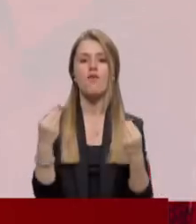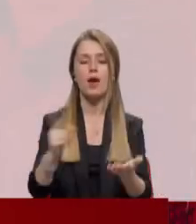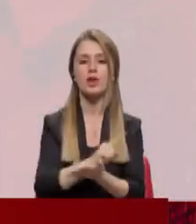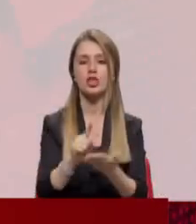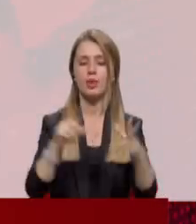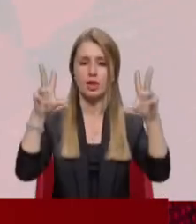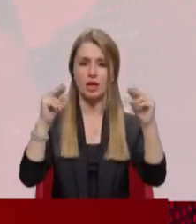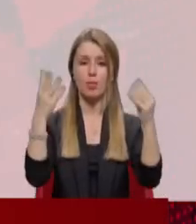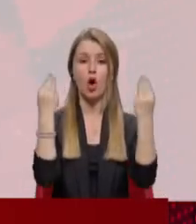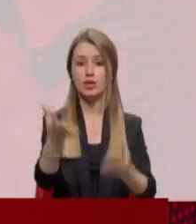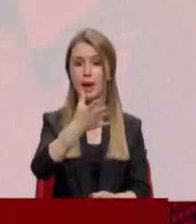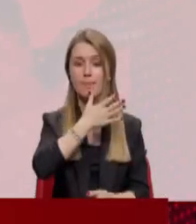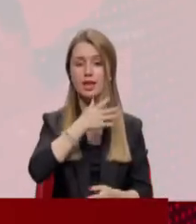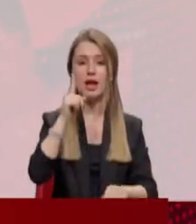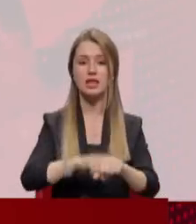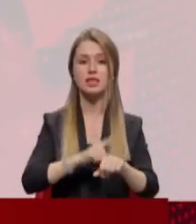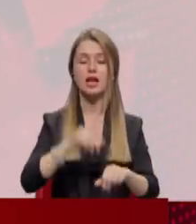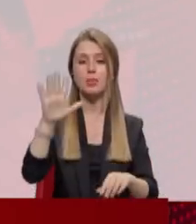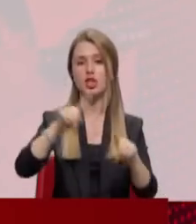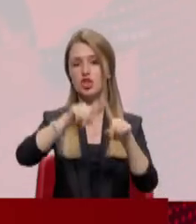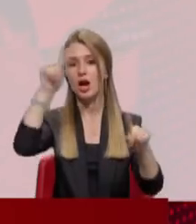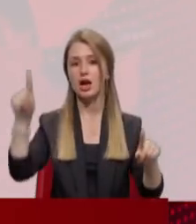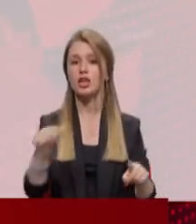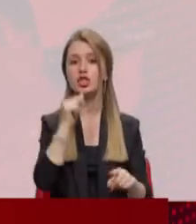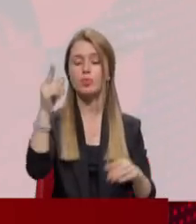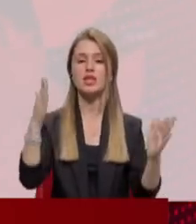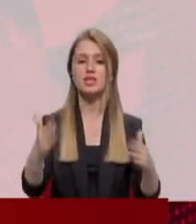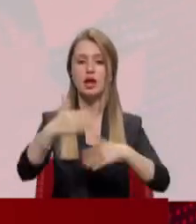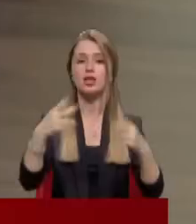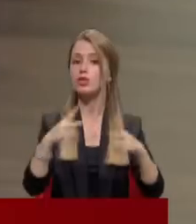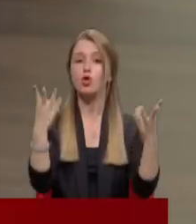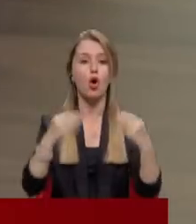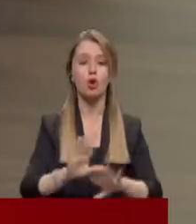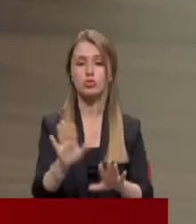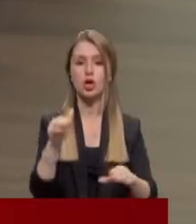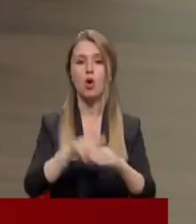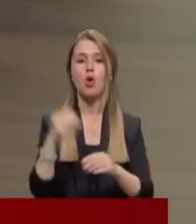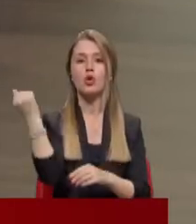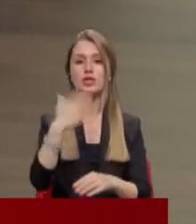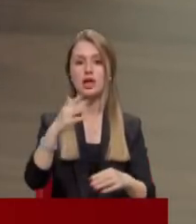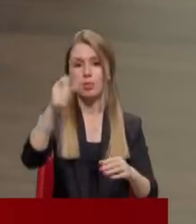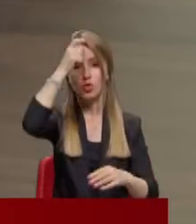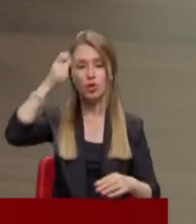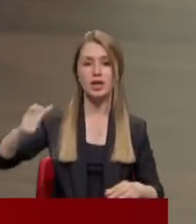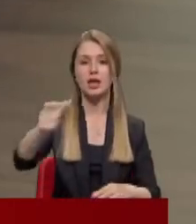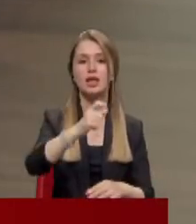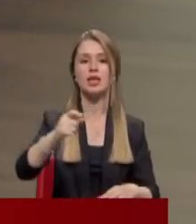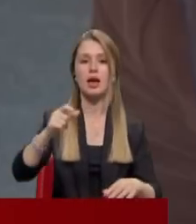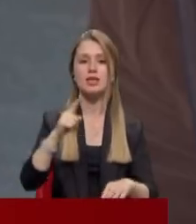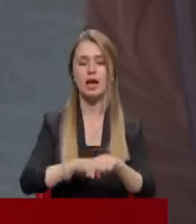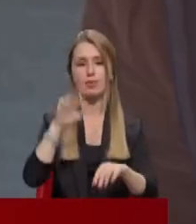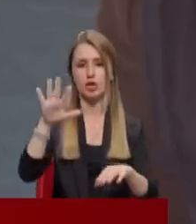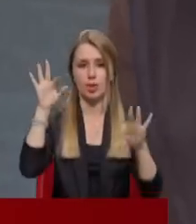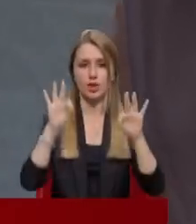işlemi tamamlanmış olsa da saat 17'ye kadar hiçbir sandık açılmayacak. Oy sayımı ülke genelinde saat 17'de